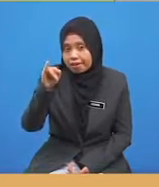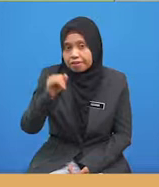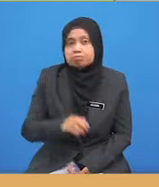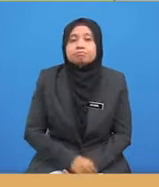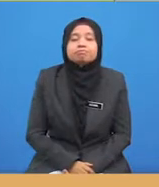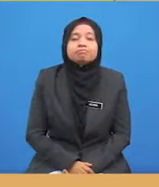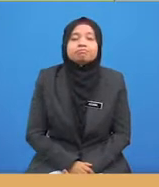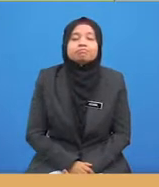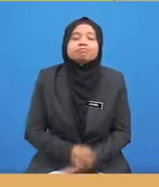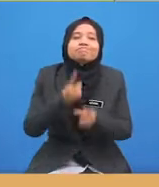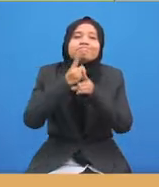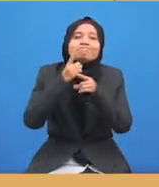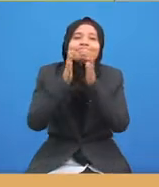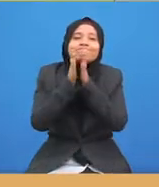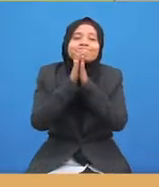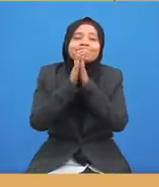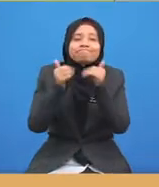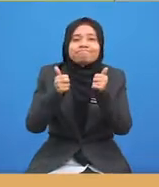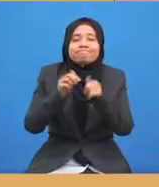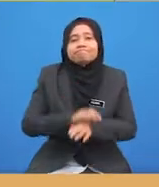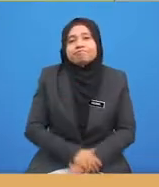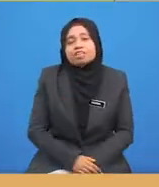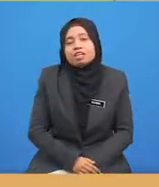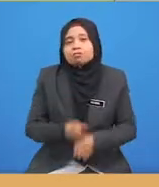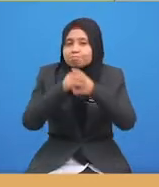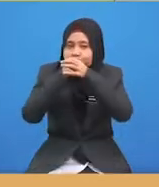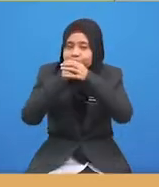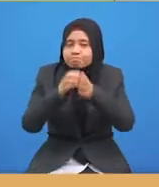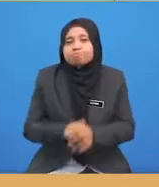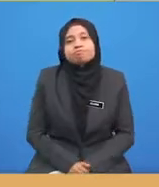I. Hebat murid-murid. Syabas.